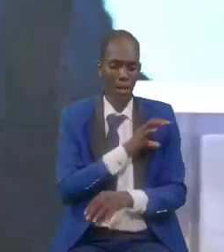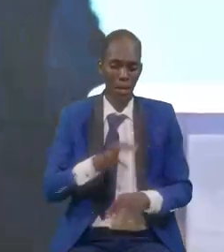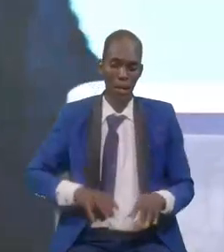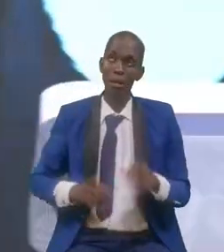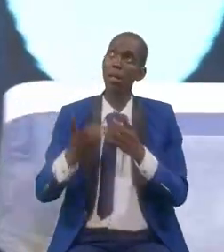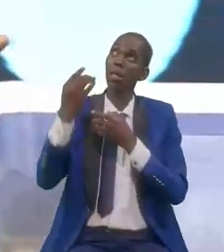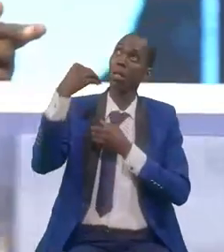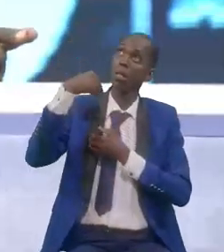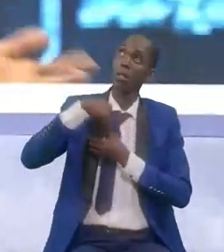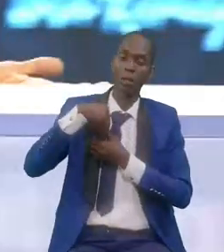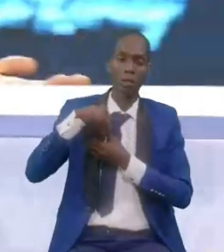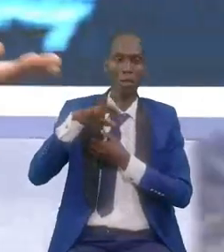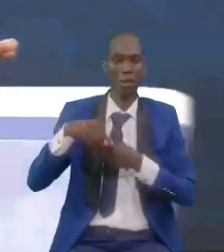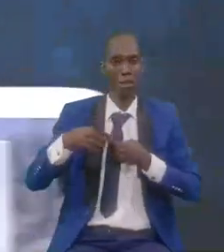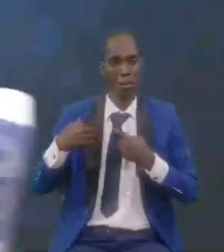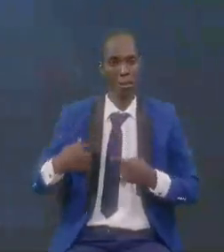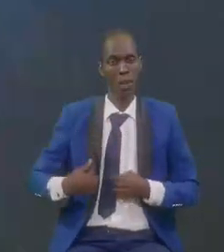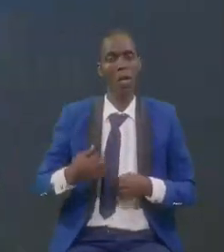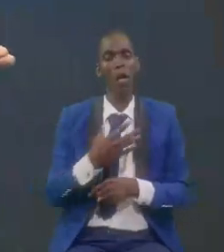vient dans ta vie